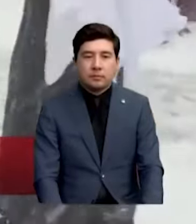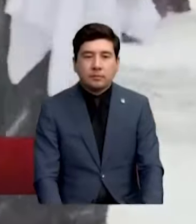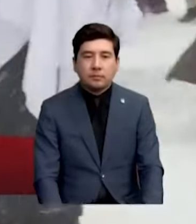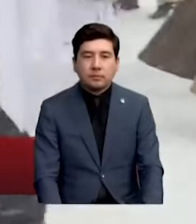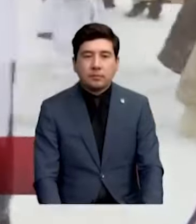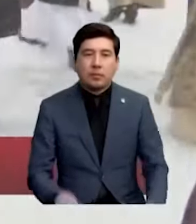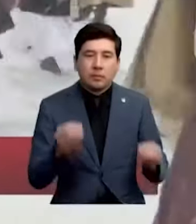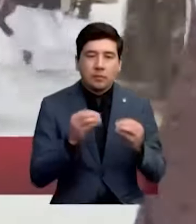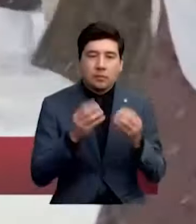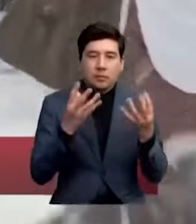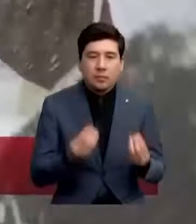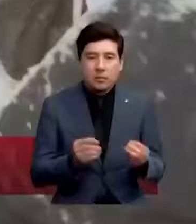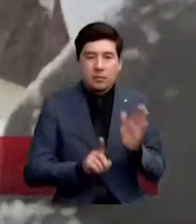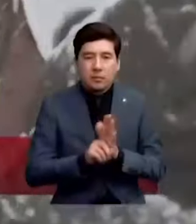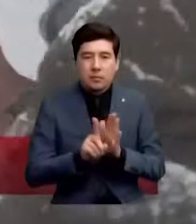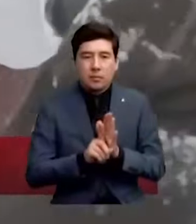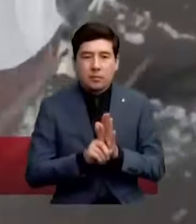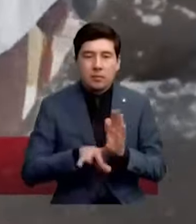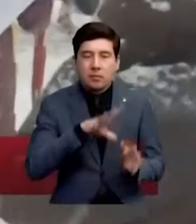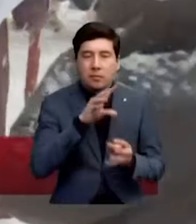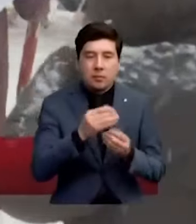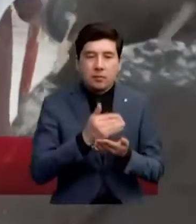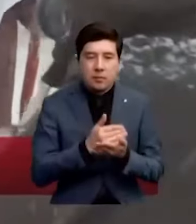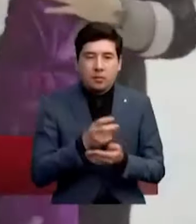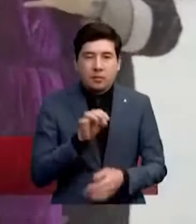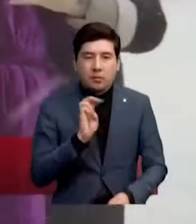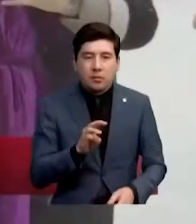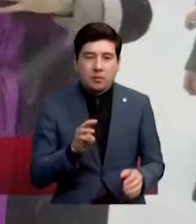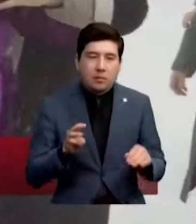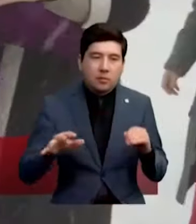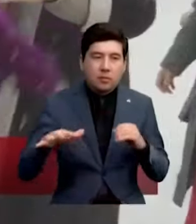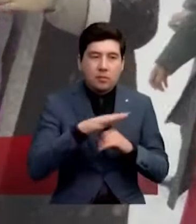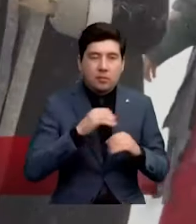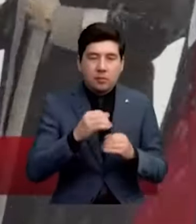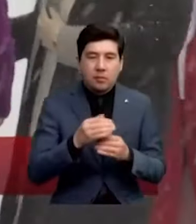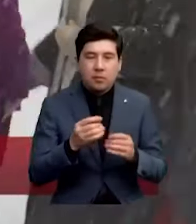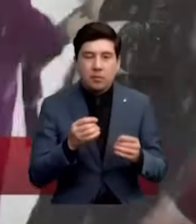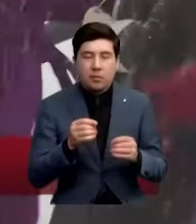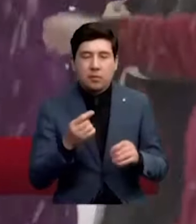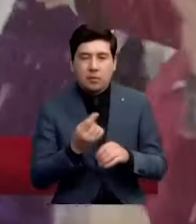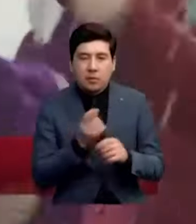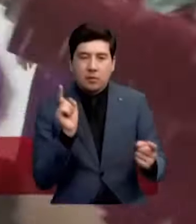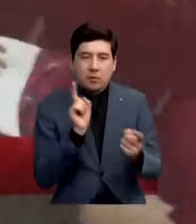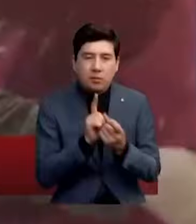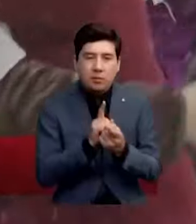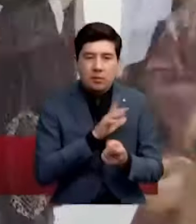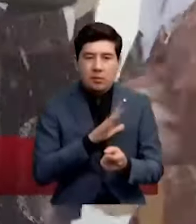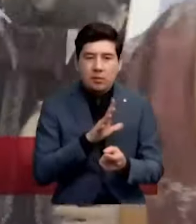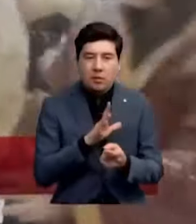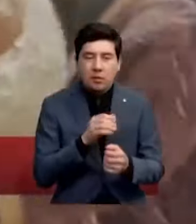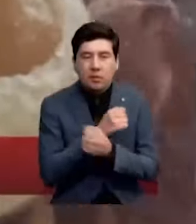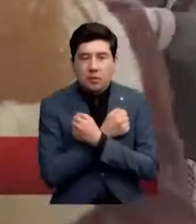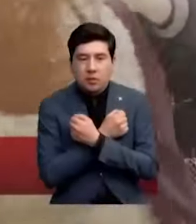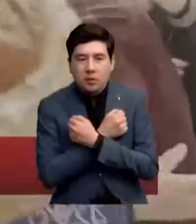Он күндіктің алғашқы күніне орай қаладағы өнер ұжымдары орталық алаңға жиналды. Онда қыс бойы бірін-бірі көрмеген жұрт өзара қауышып, айдан